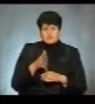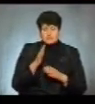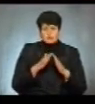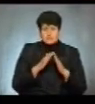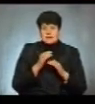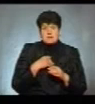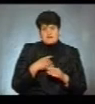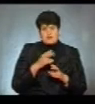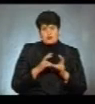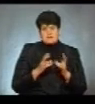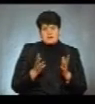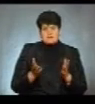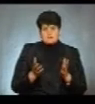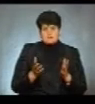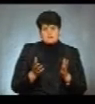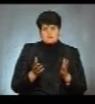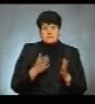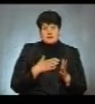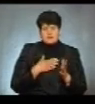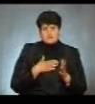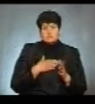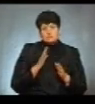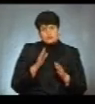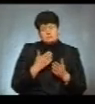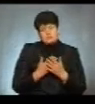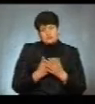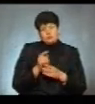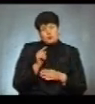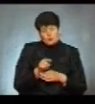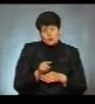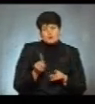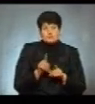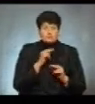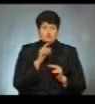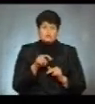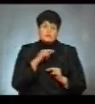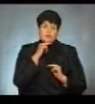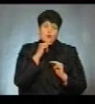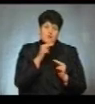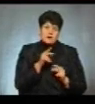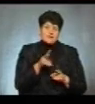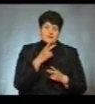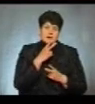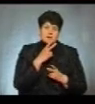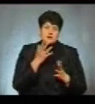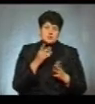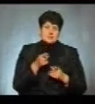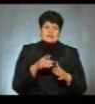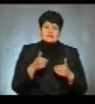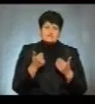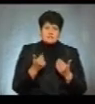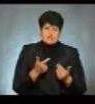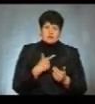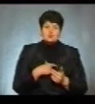приватного підприємства. Власне, я думаю, що і наш ефір стане приводом для того, що люди також звернуть увагу тих, які не бачили таких звернень у